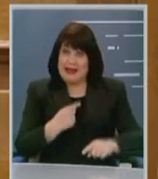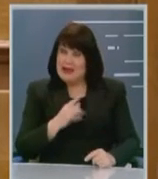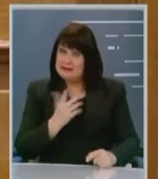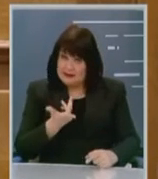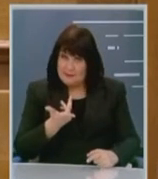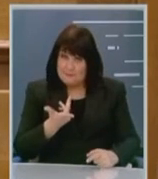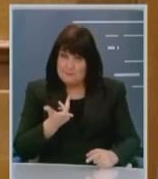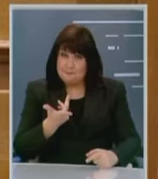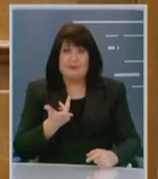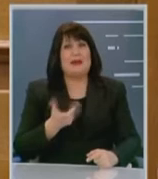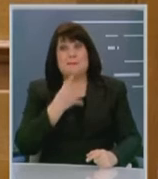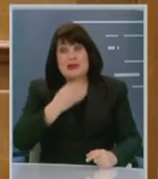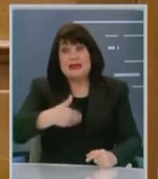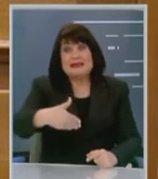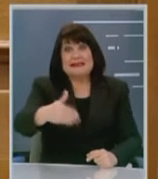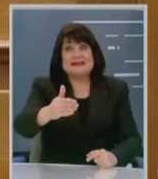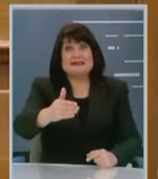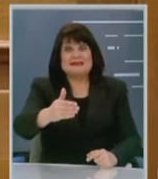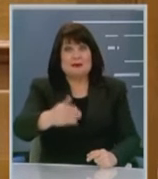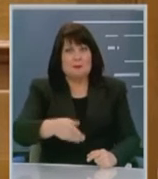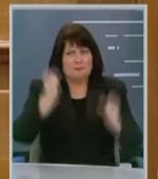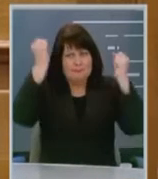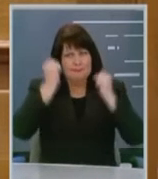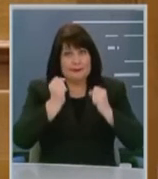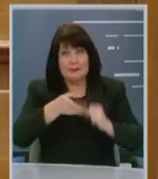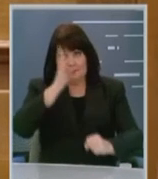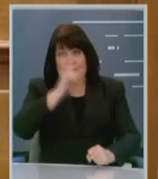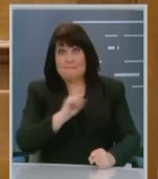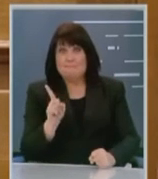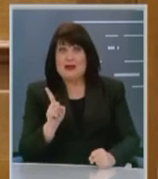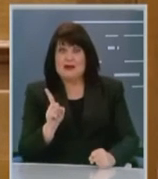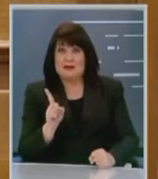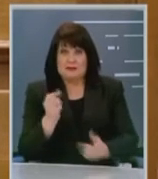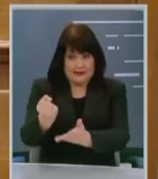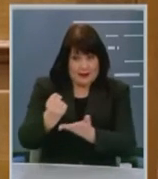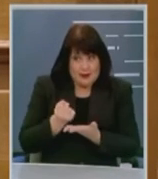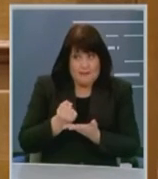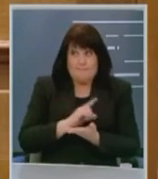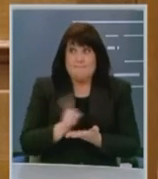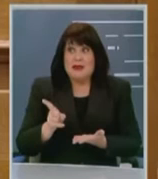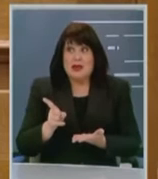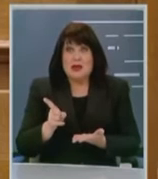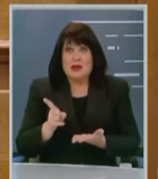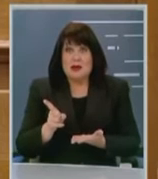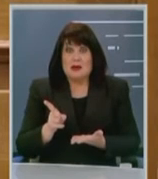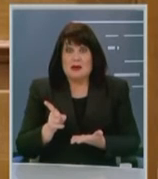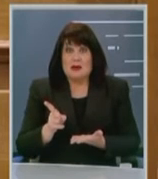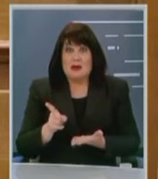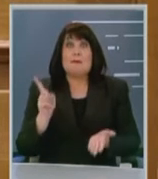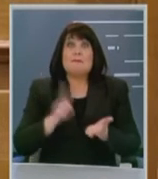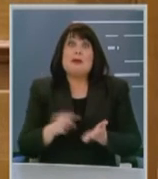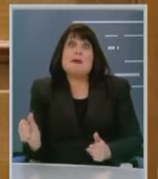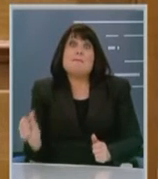για την αποφυγή στο μέλλον δυσάρεστων καταστάσεων που θα μας στερήσουν τη χορήγηση νέων ενισχύσεων, πρέπει να επιστραφούν.